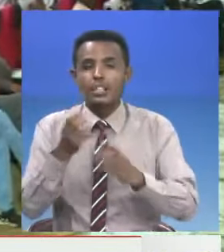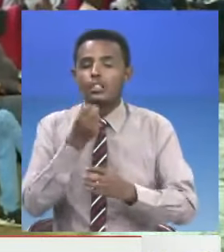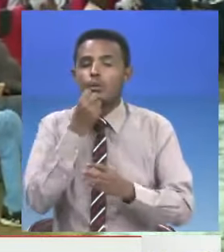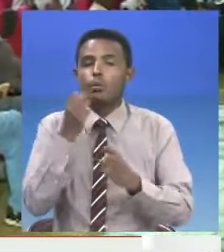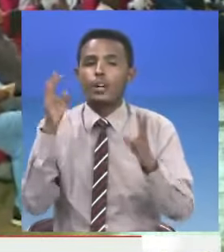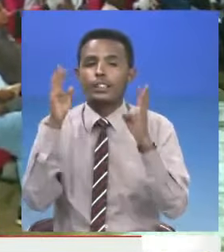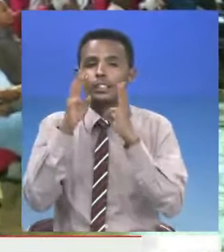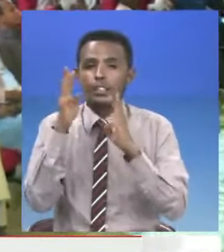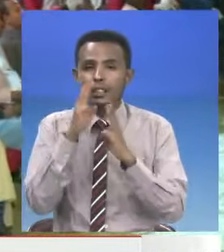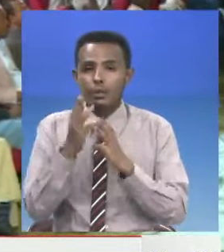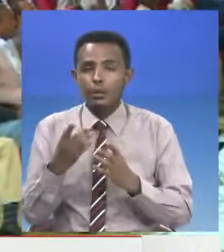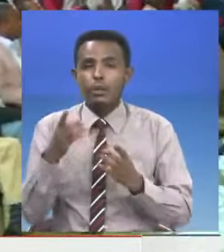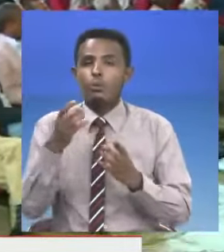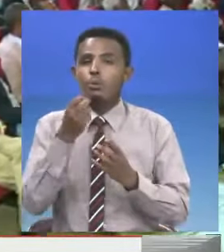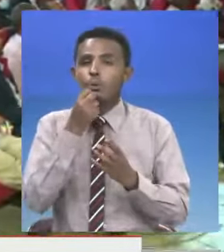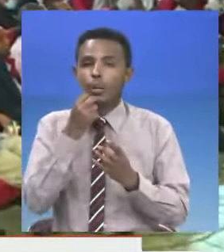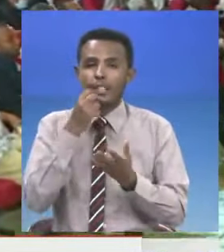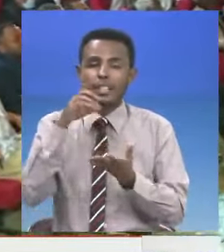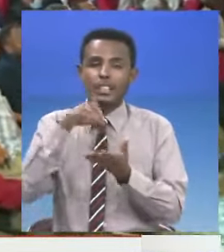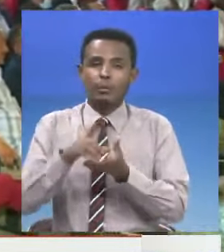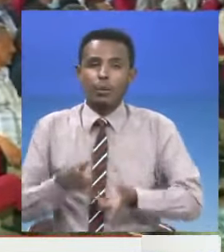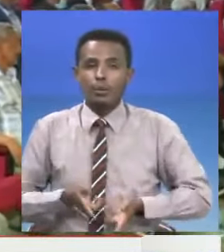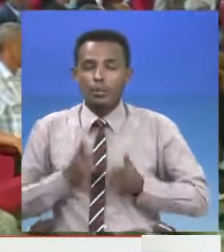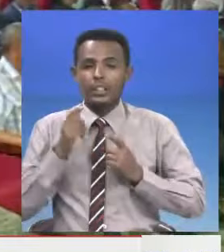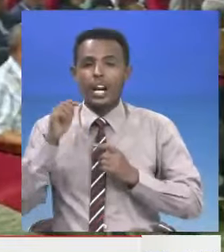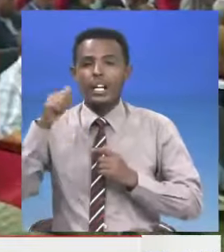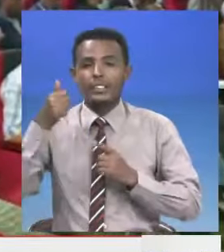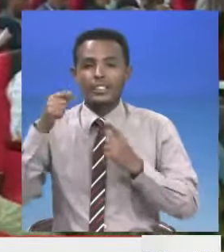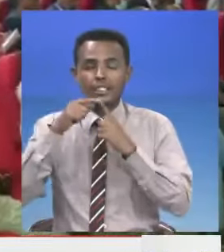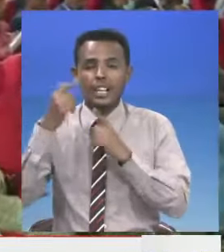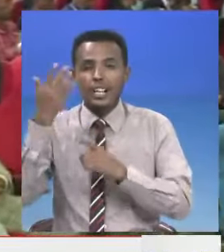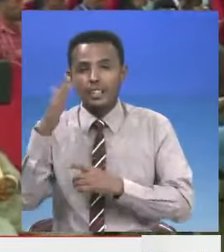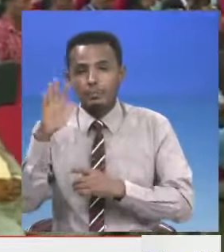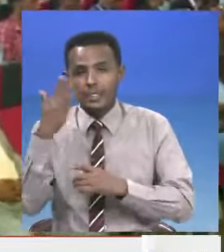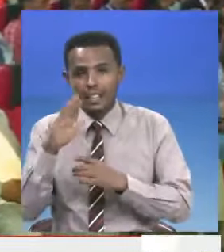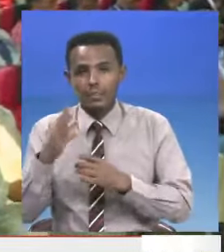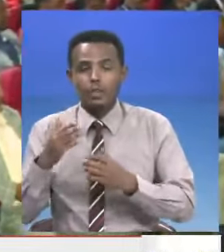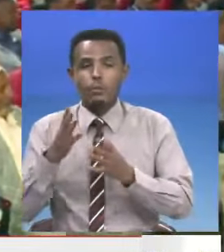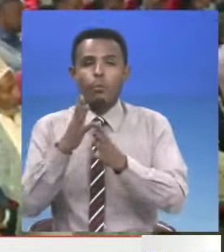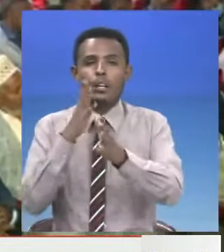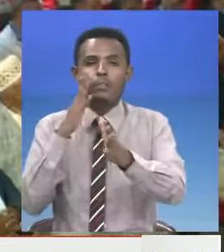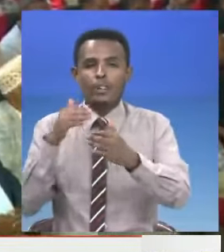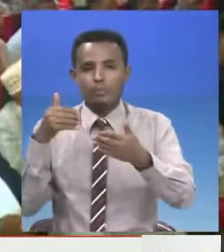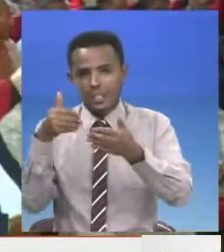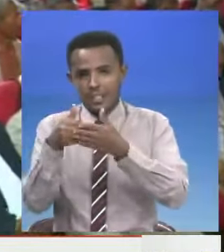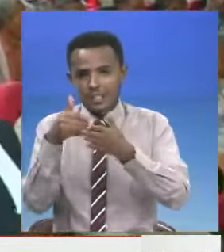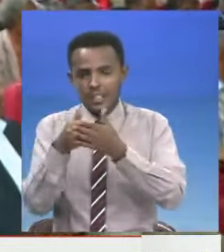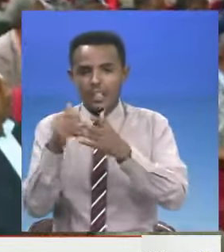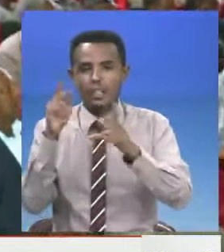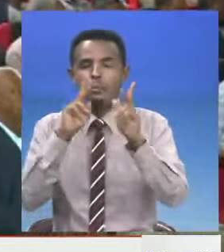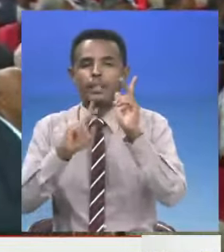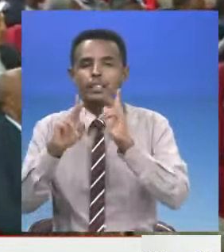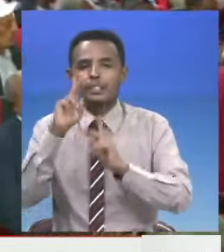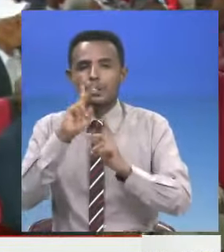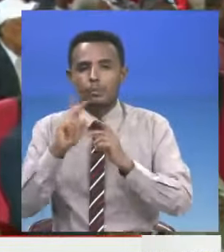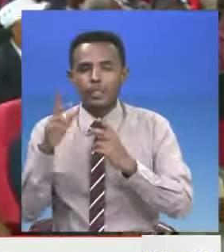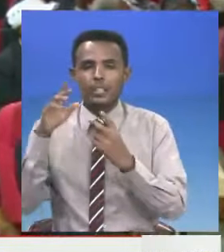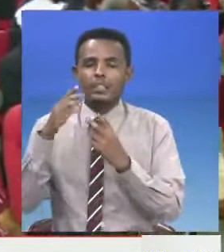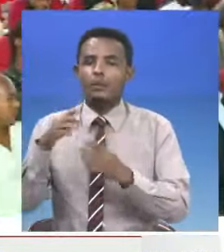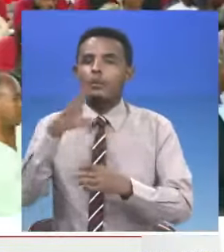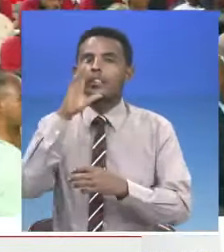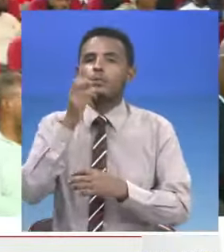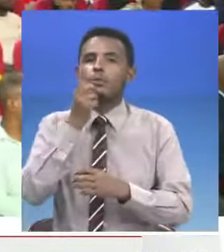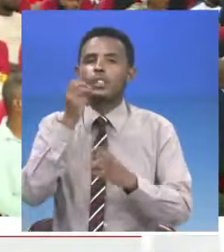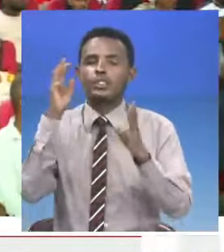ውሃ የከተማዋ ነዋሪዎች ከ10 እስከ 15 ቀን በሆነ ወረፋ ነው የሚደርሳቸው። ይሄ ደግሞ እንግዲህ የህብረተሰቡን የመጠጥ ውሃ ችግር